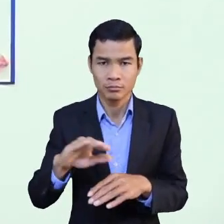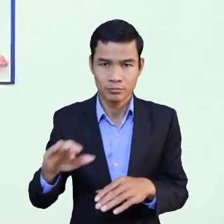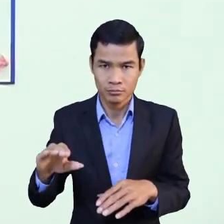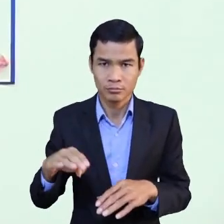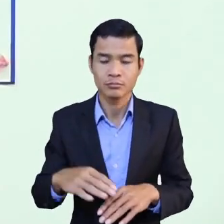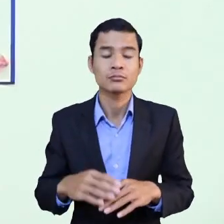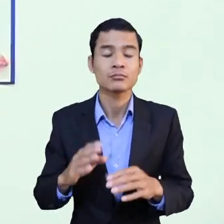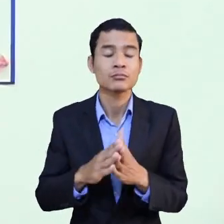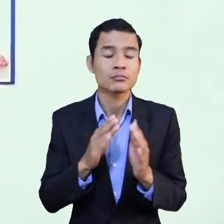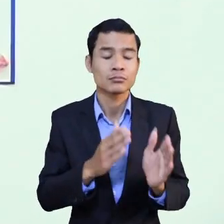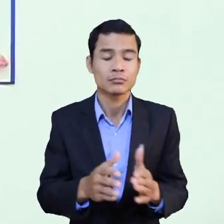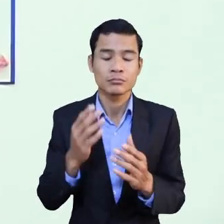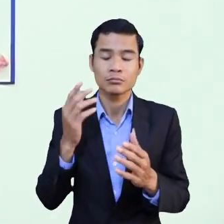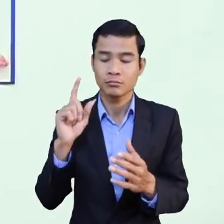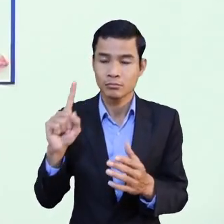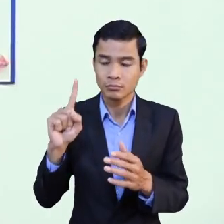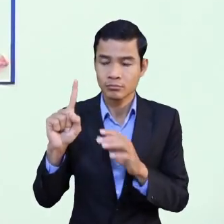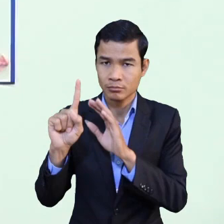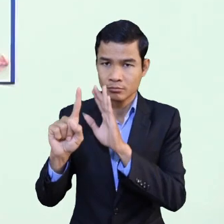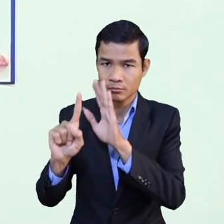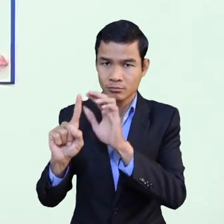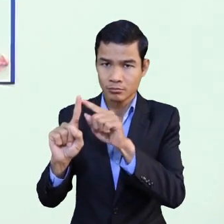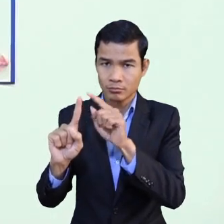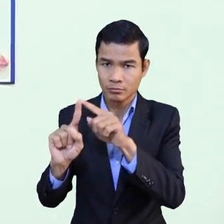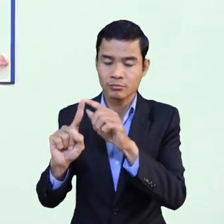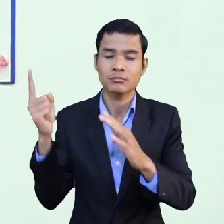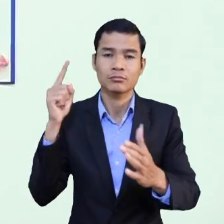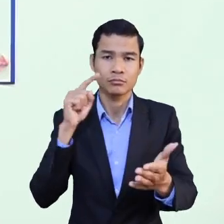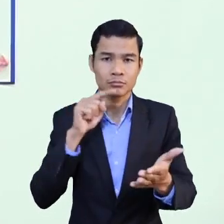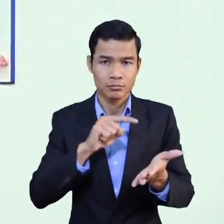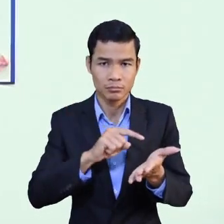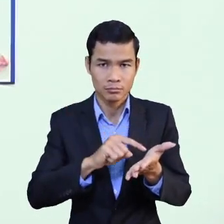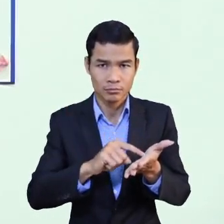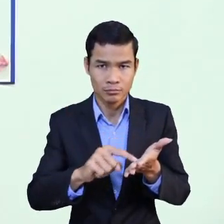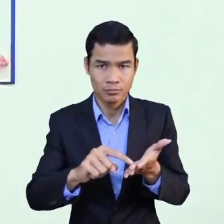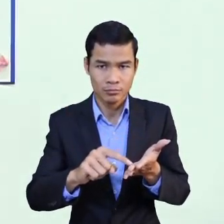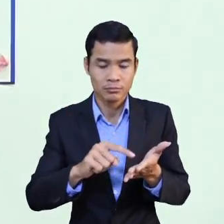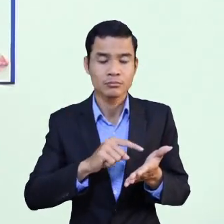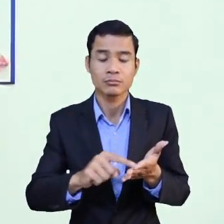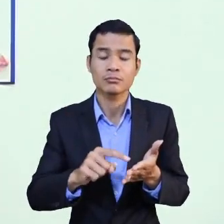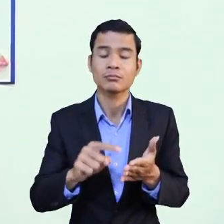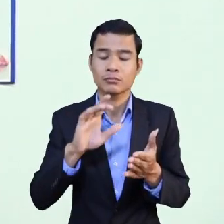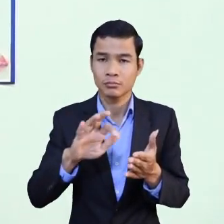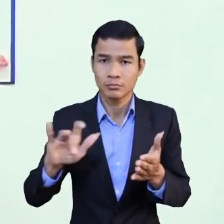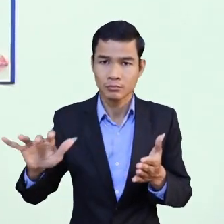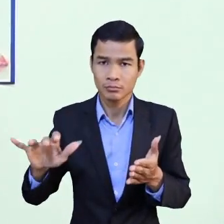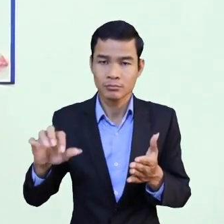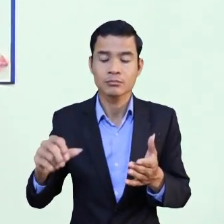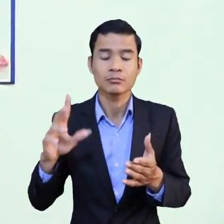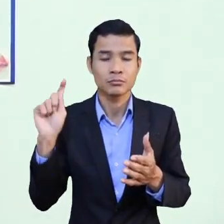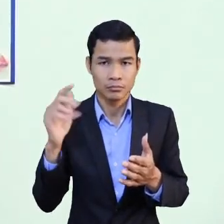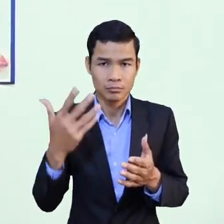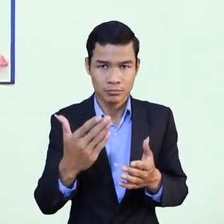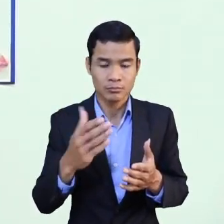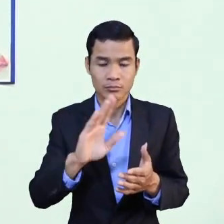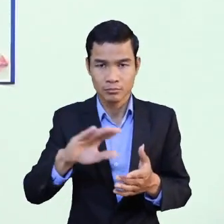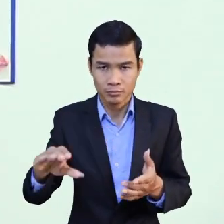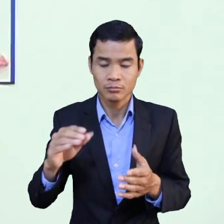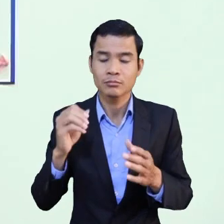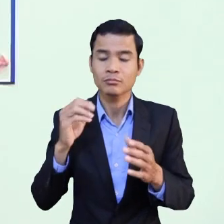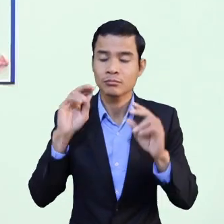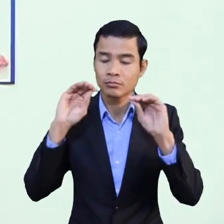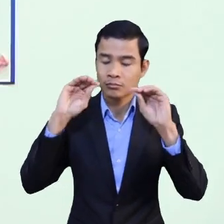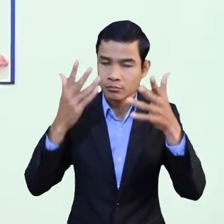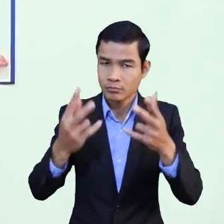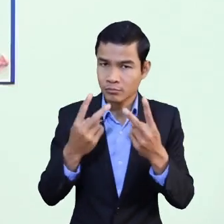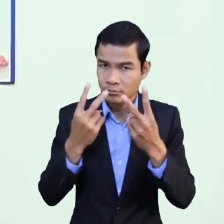ត្រៀមខ្លួនចាយកចង្អុលដៃស្ដាំរបស់កូនអោះតាមចាតួអក្សរហើយនឹងរូបភាពហើយស្ដាប់អ្នកគ្រូអានហើយ